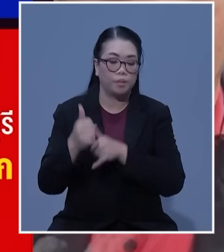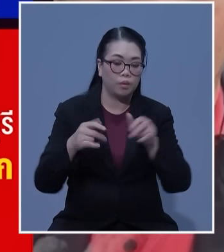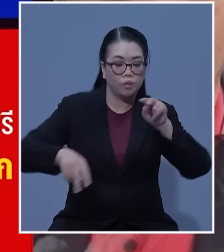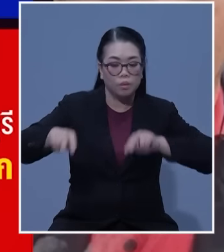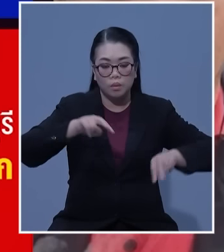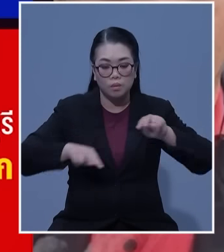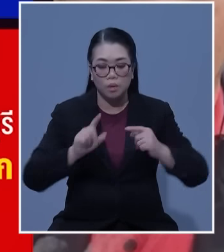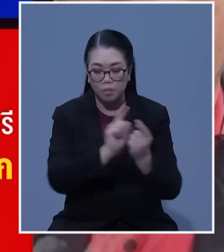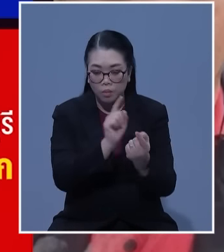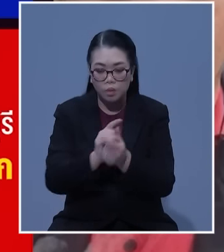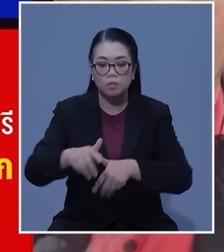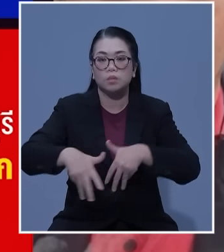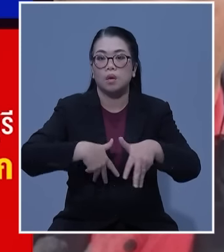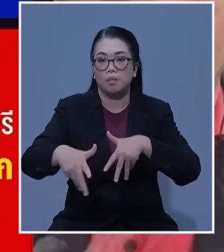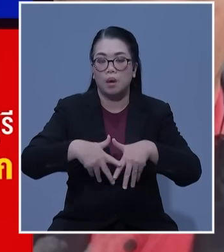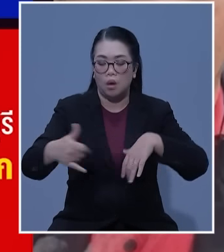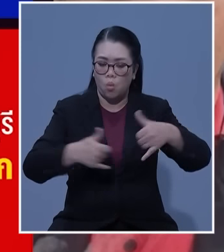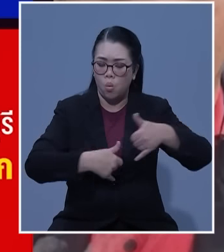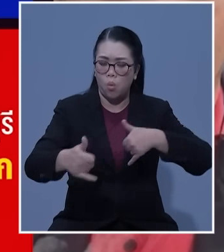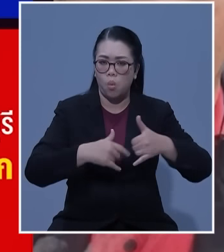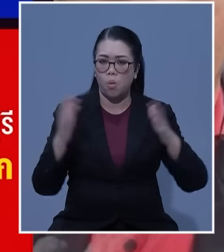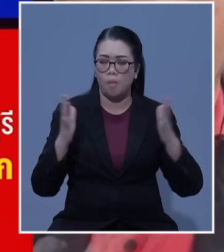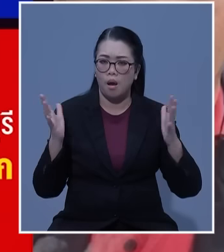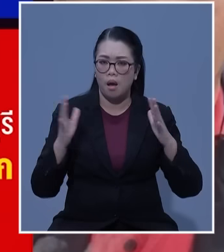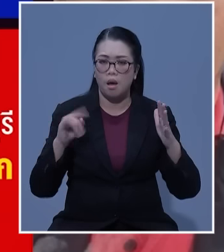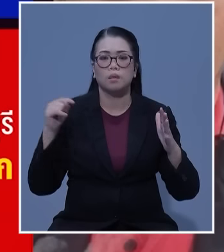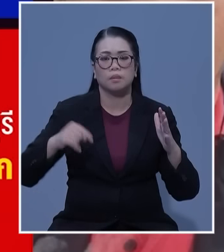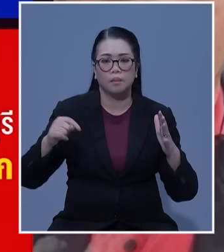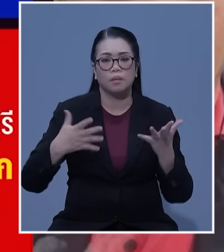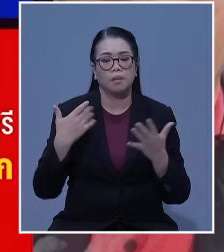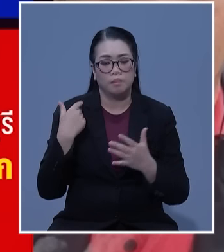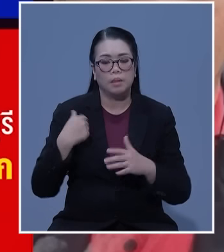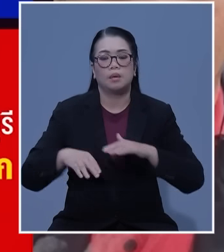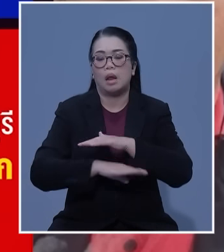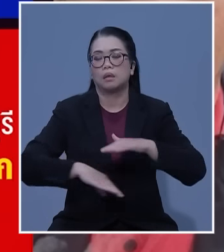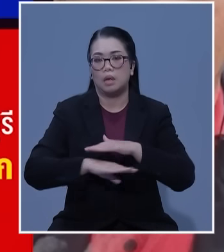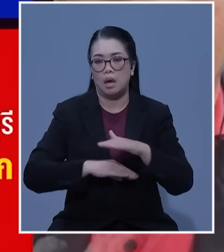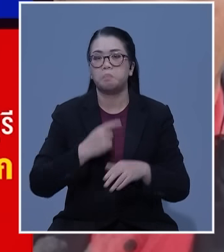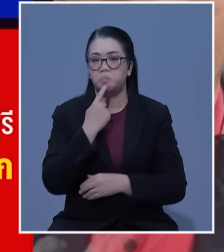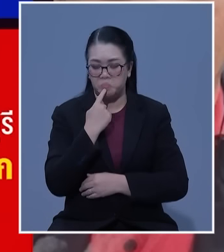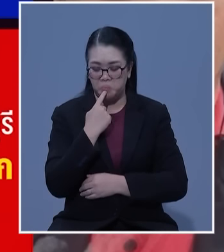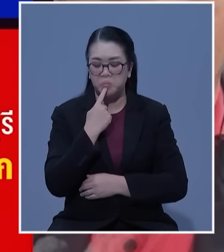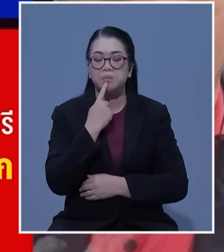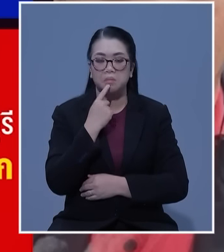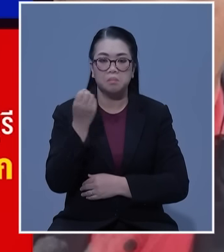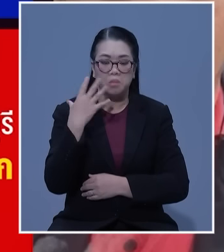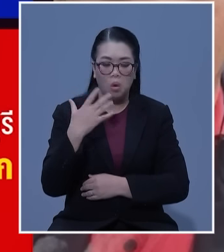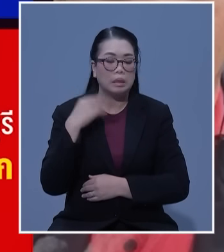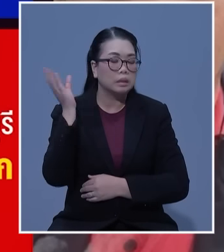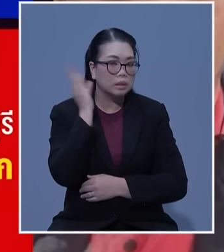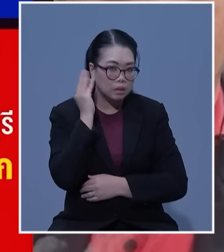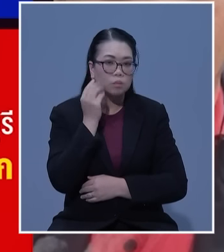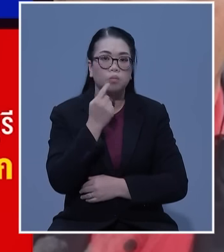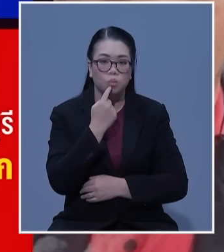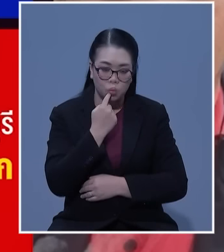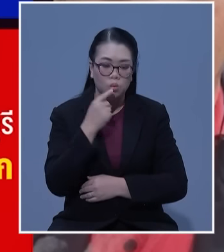สอบพบว่ามีชาวบ้านเข้าออกบ้านหลังดังกล่าวเป็นจำนวนมากและมีพยานให้ถ้อยคำว่าวันนั้นได้ยินบุคคล